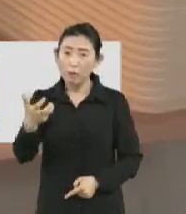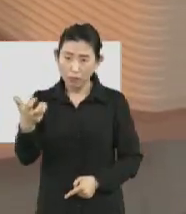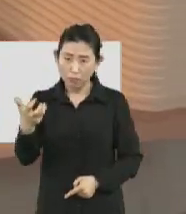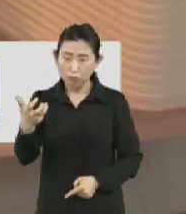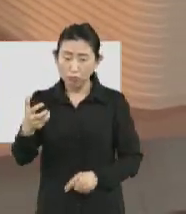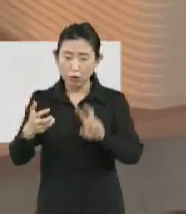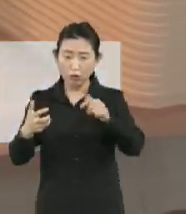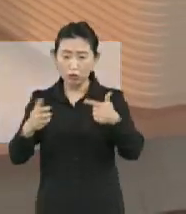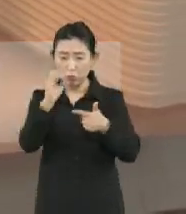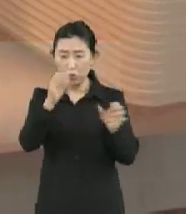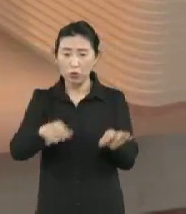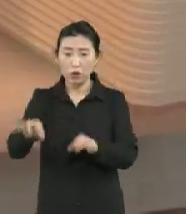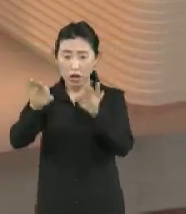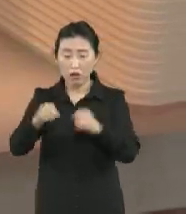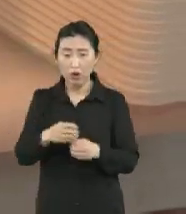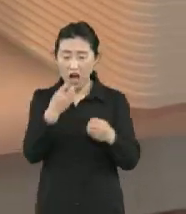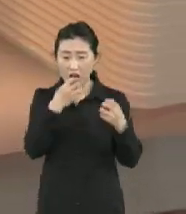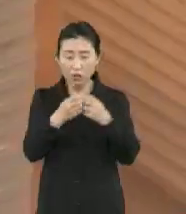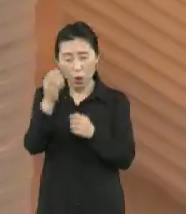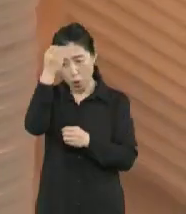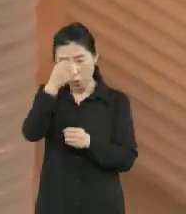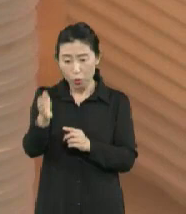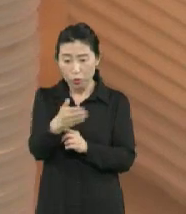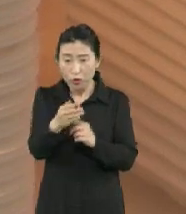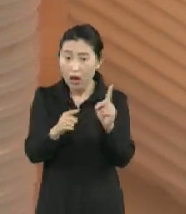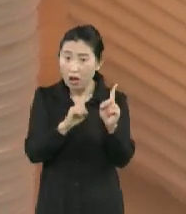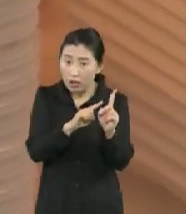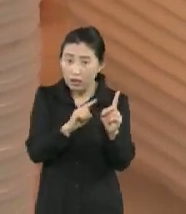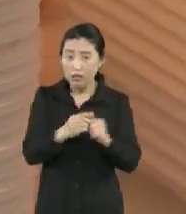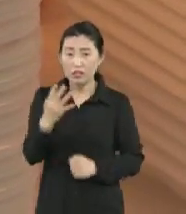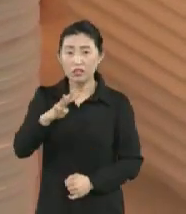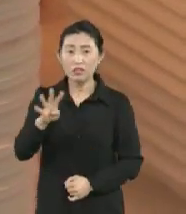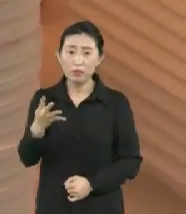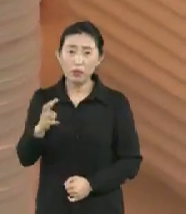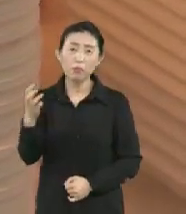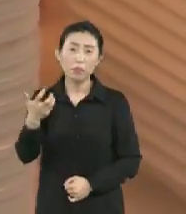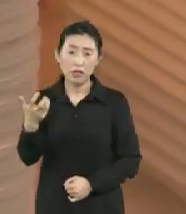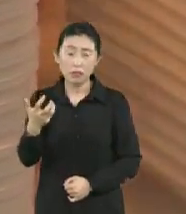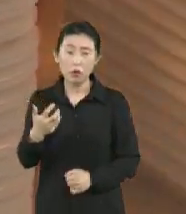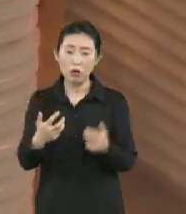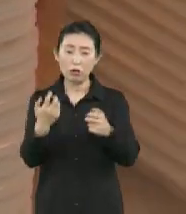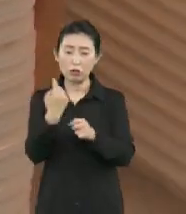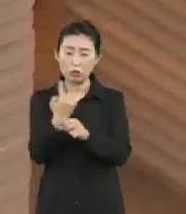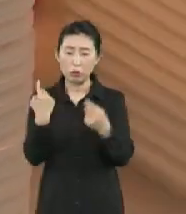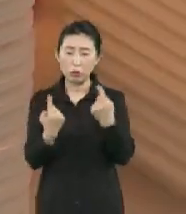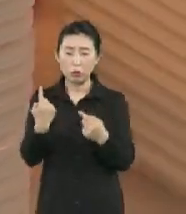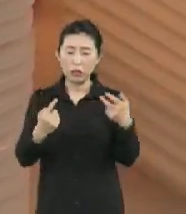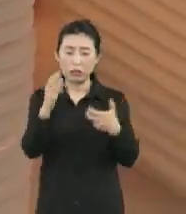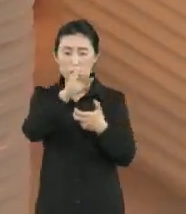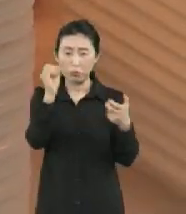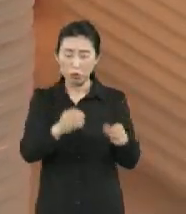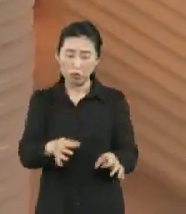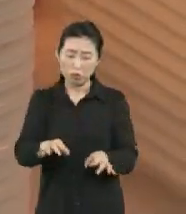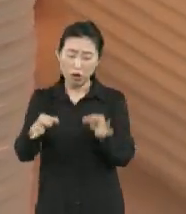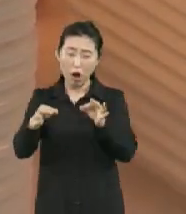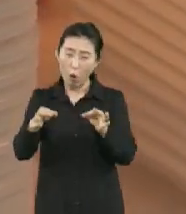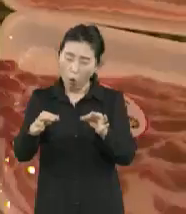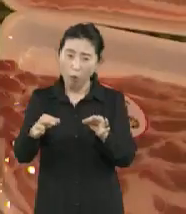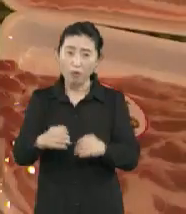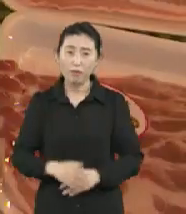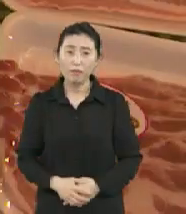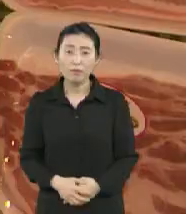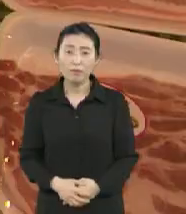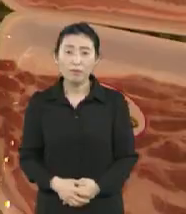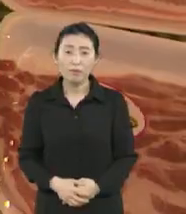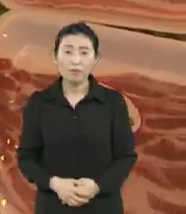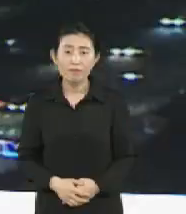2,580원으로 26%, 냉동 고등어는 한 마리에 4,480원으로 70%가 오르는 등 고공행진을 이어가고